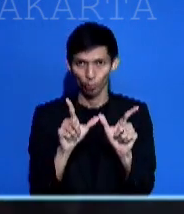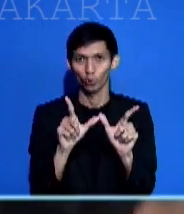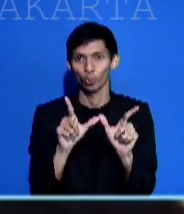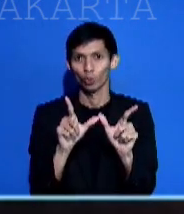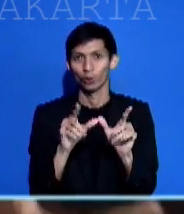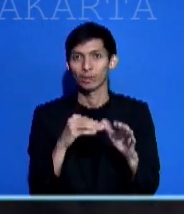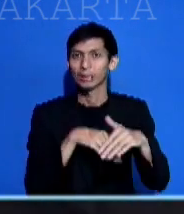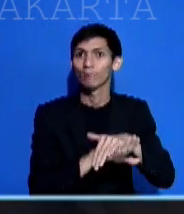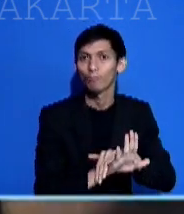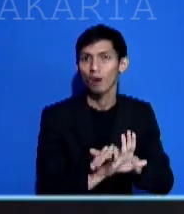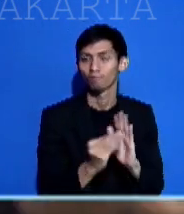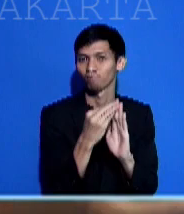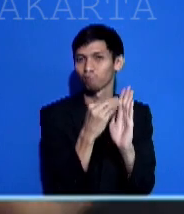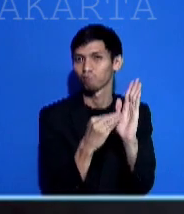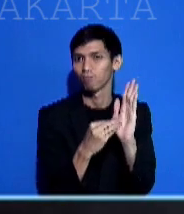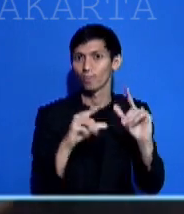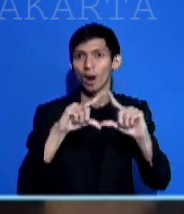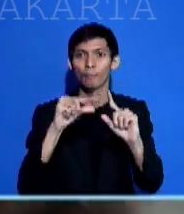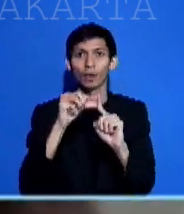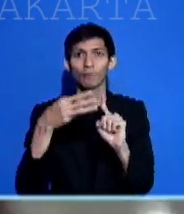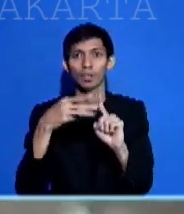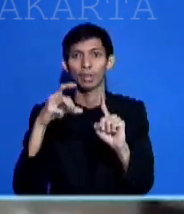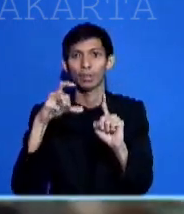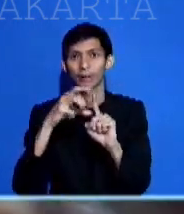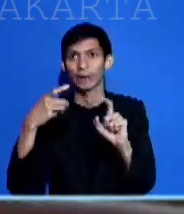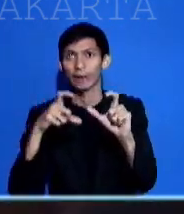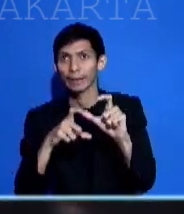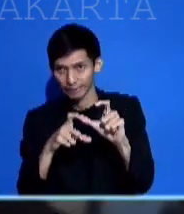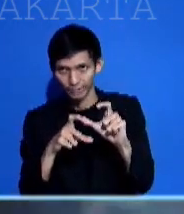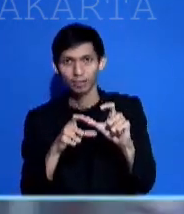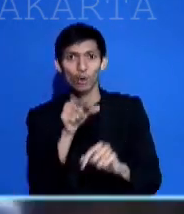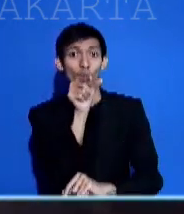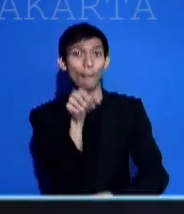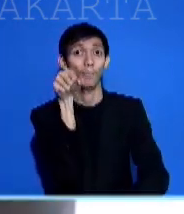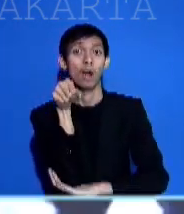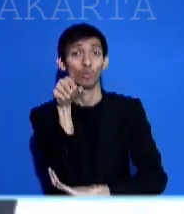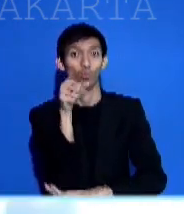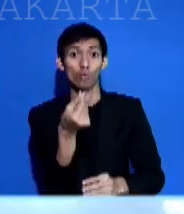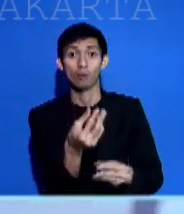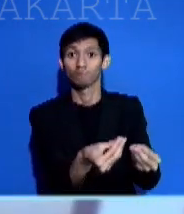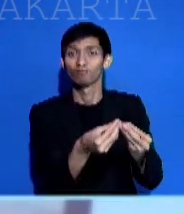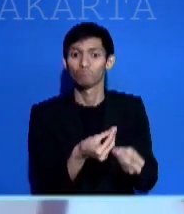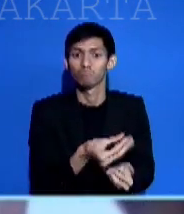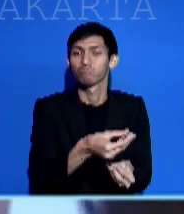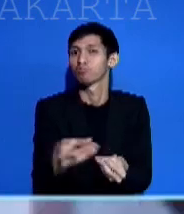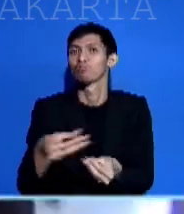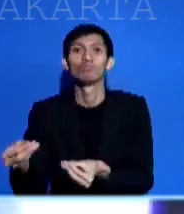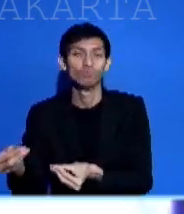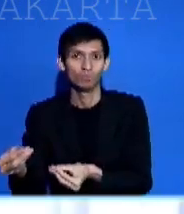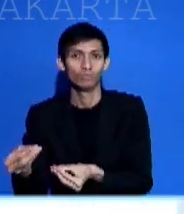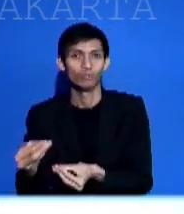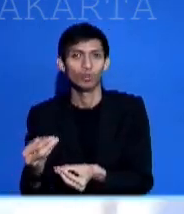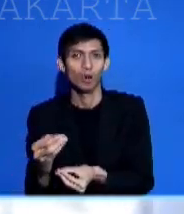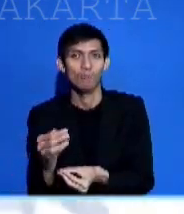dimasukkan dalam apbdes terlebih dahulu tersangka membagikan uang sewa tersebut kepada para perangkat desa dan mantan